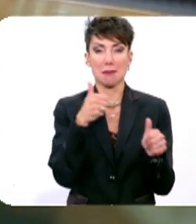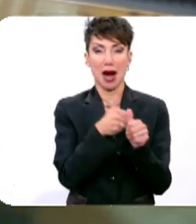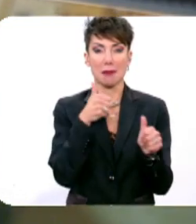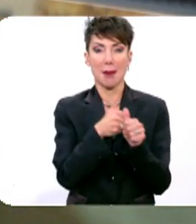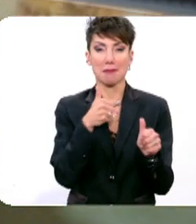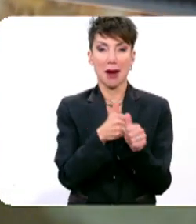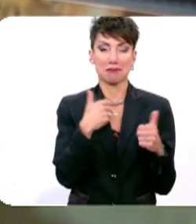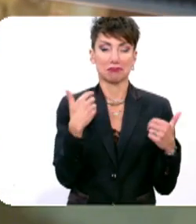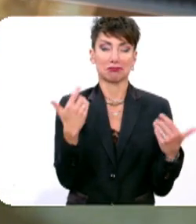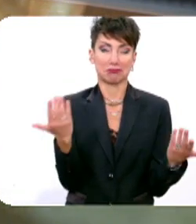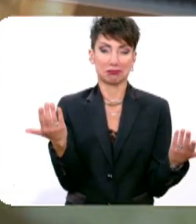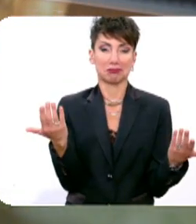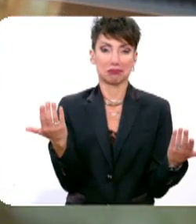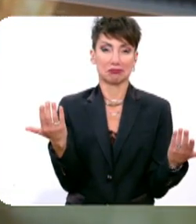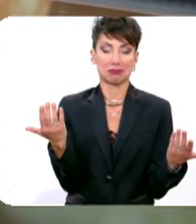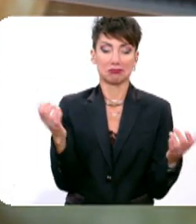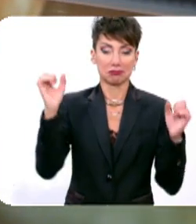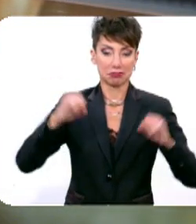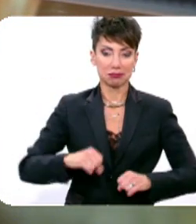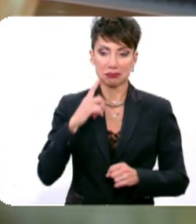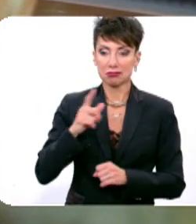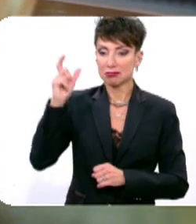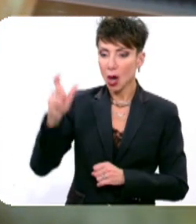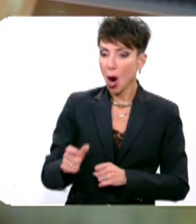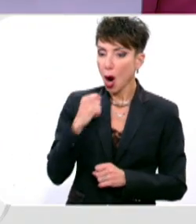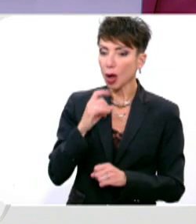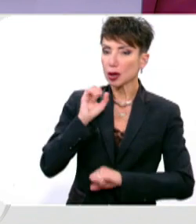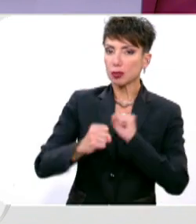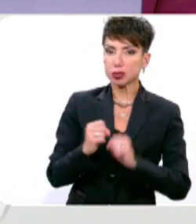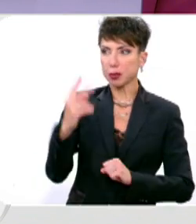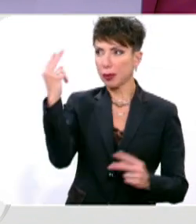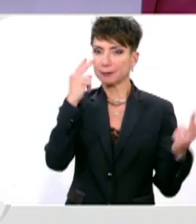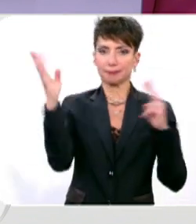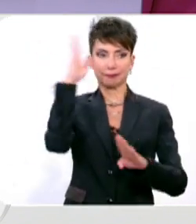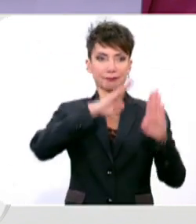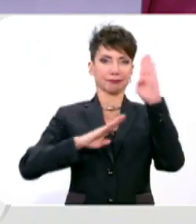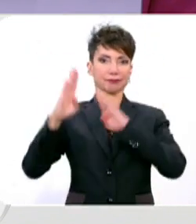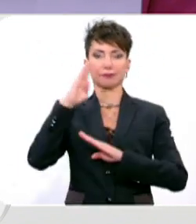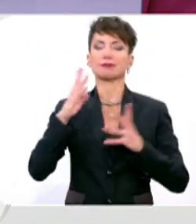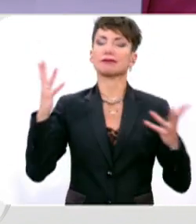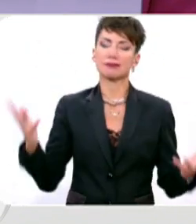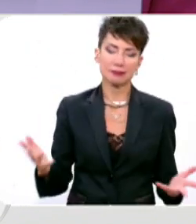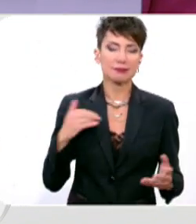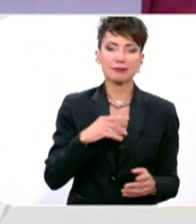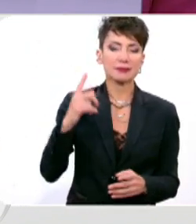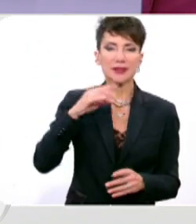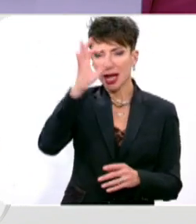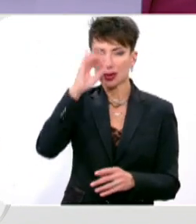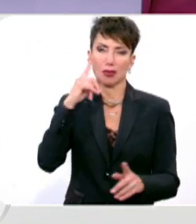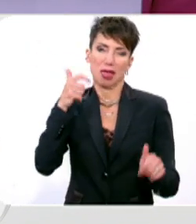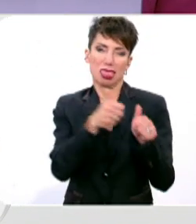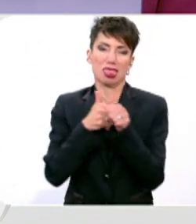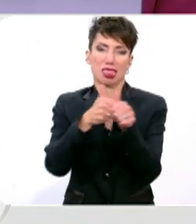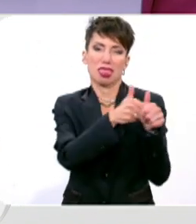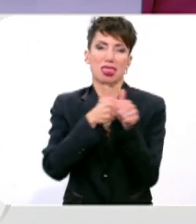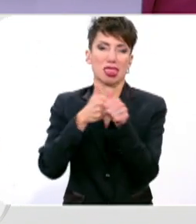έτσι. Αυτός λοιπόν μπορεί να προσπαθούσε να αποφύγει τα αδιάκριτα μάτια και αυτιά, ωστόσο δεν είχε υπολογίσει ότι η αστυνομία τον είχε βάλει στο